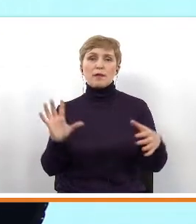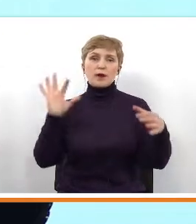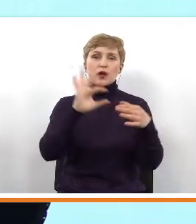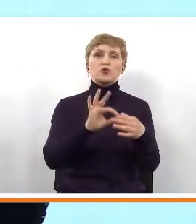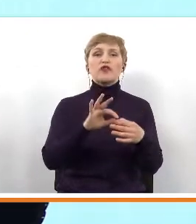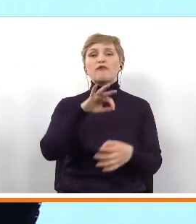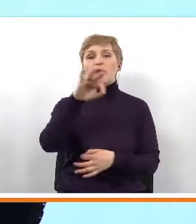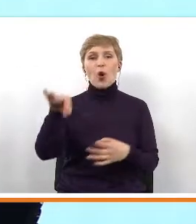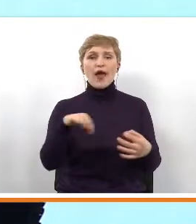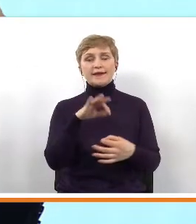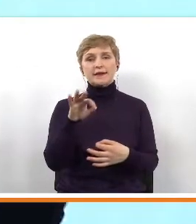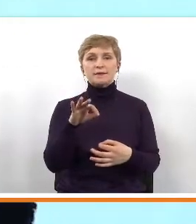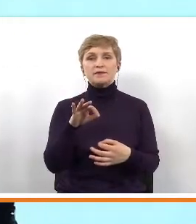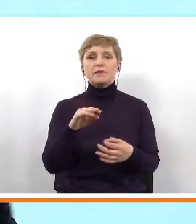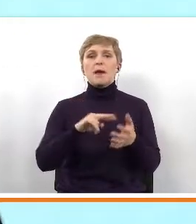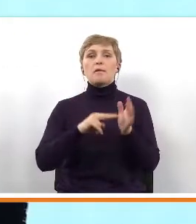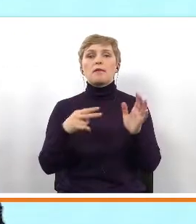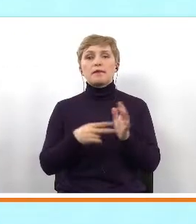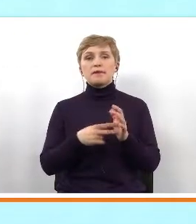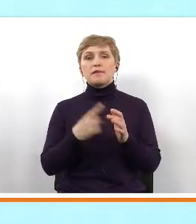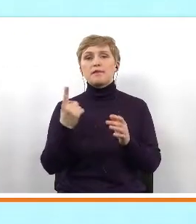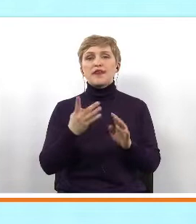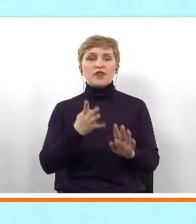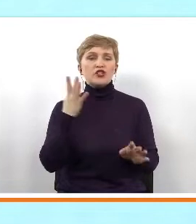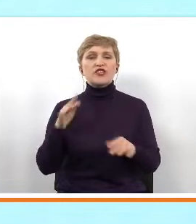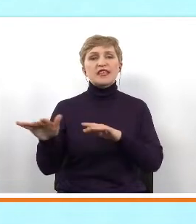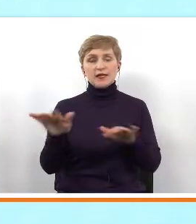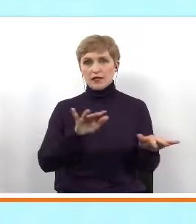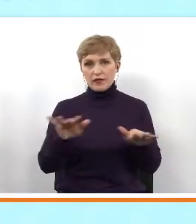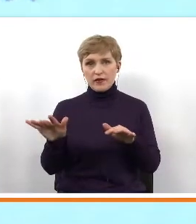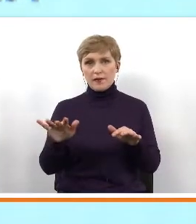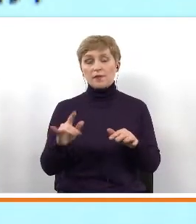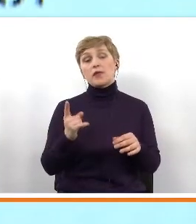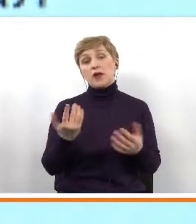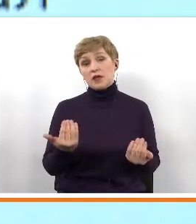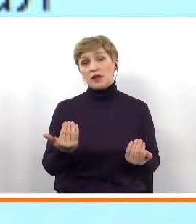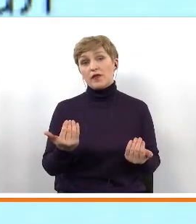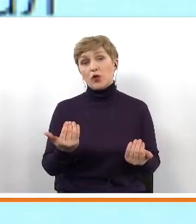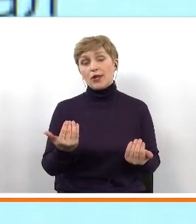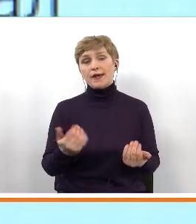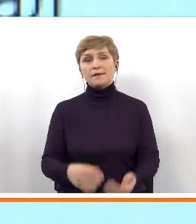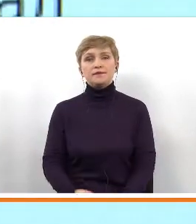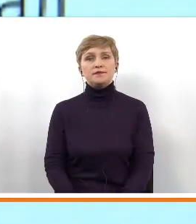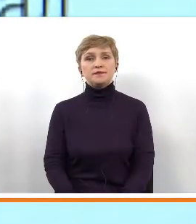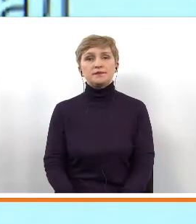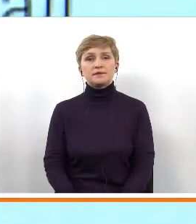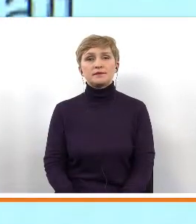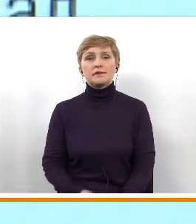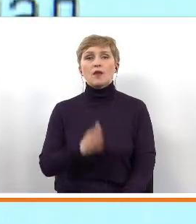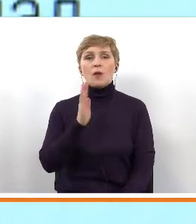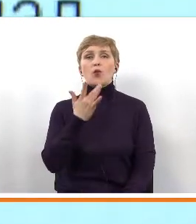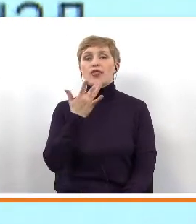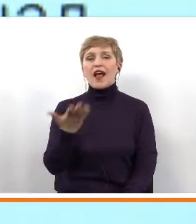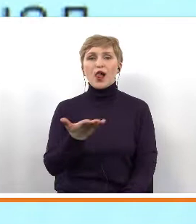проект плана первоочередных действий. И, собственно говоря, сегодня будет